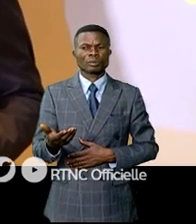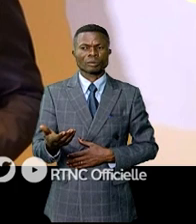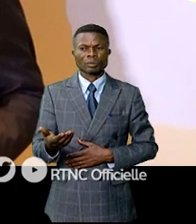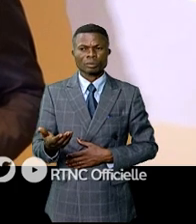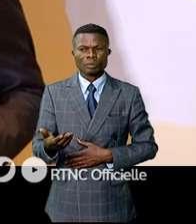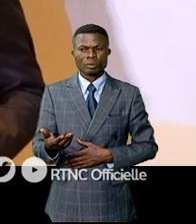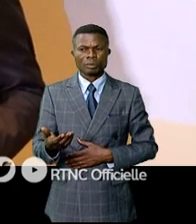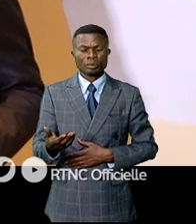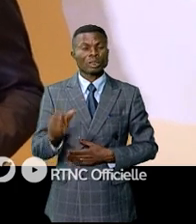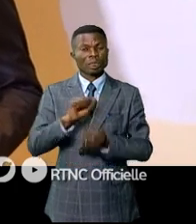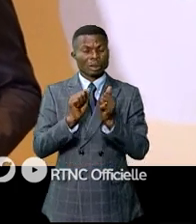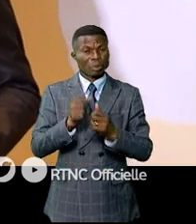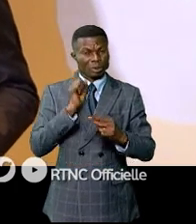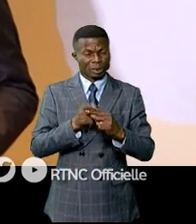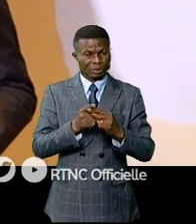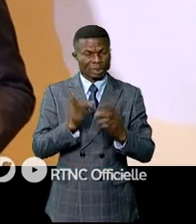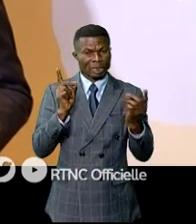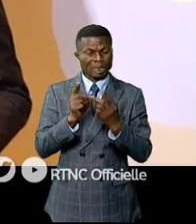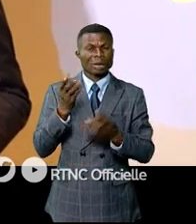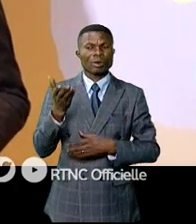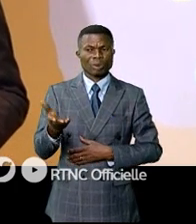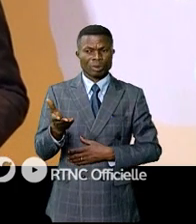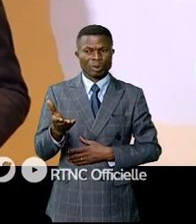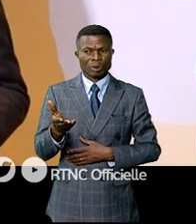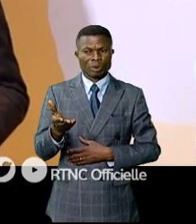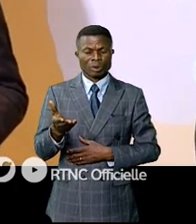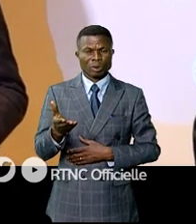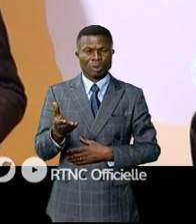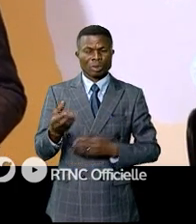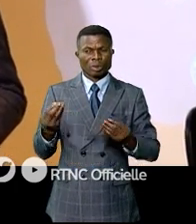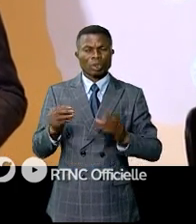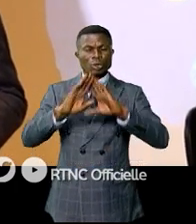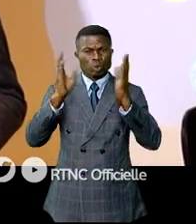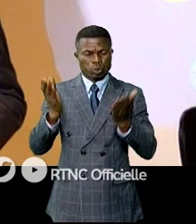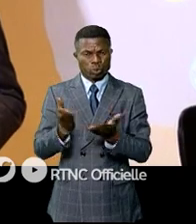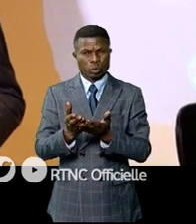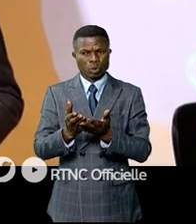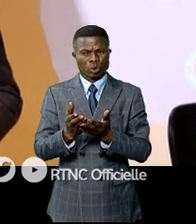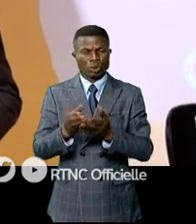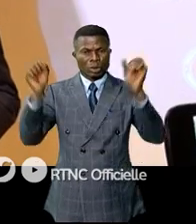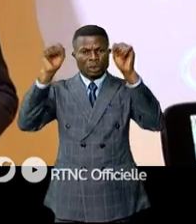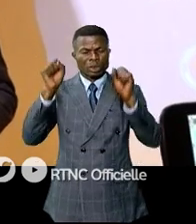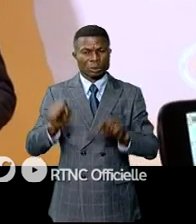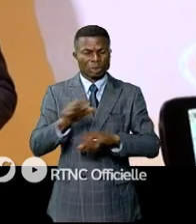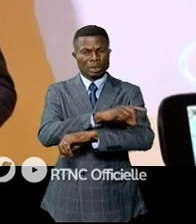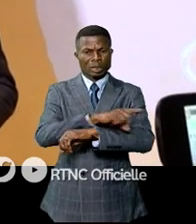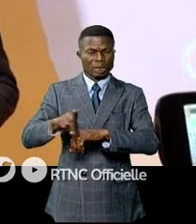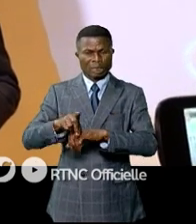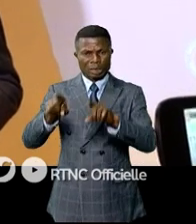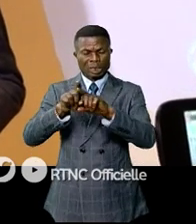Tenant compte des difficultés qui font que l'ensemble des composantes des systèmes administratifs